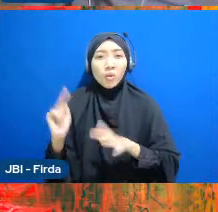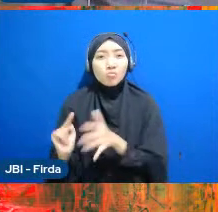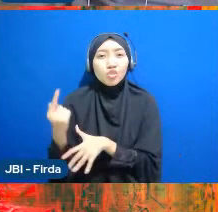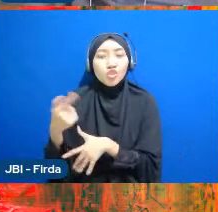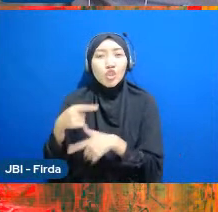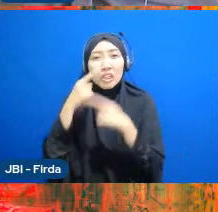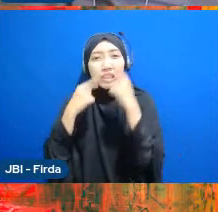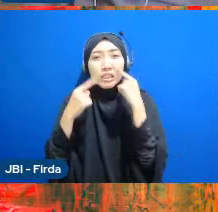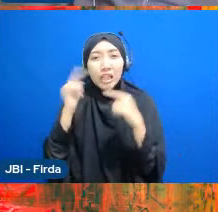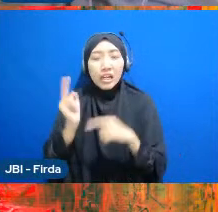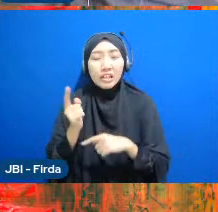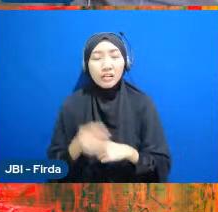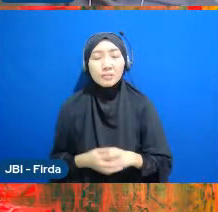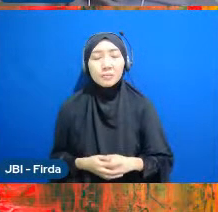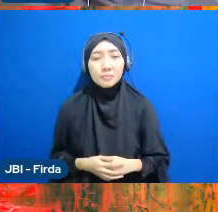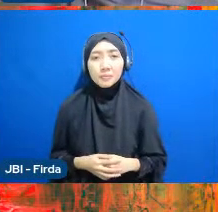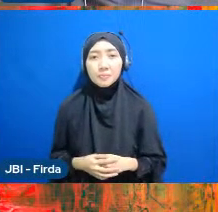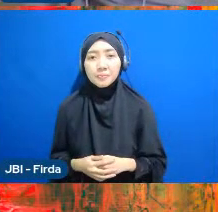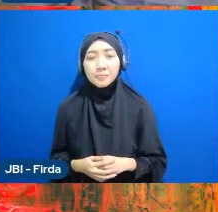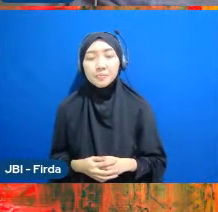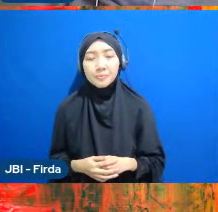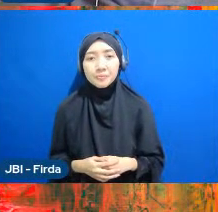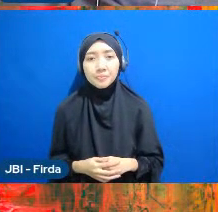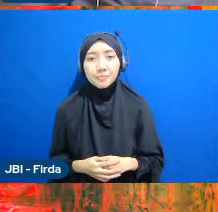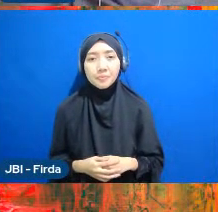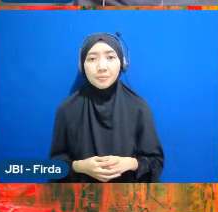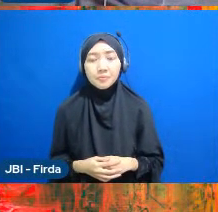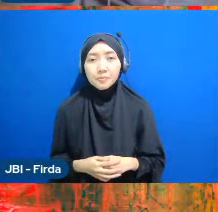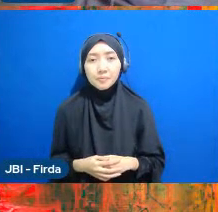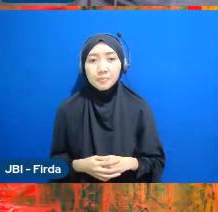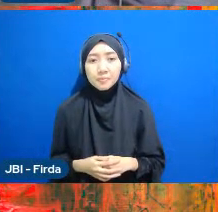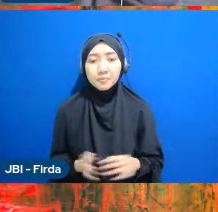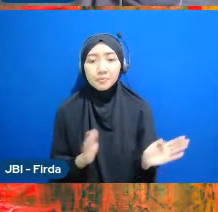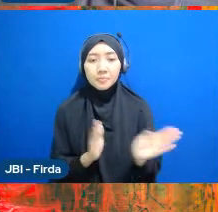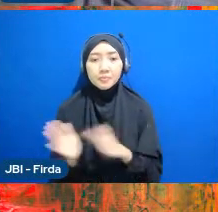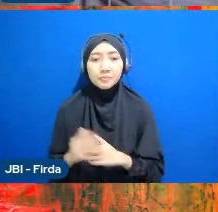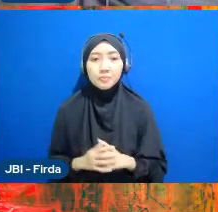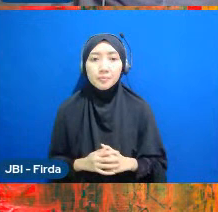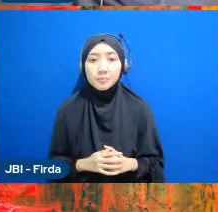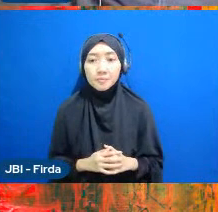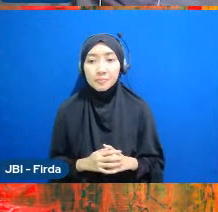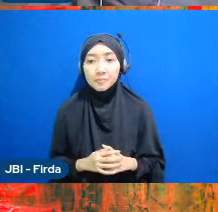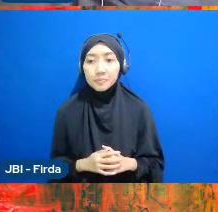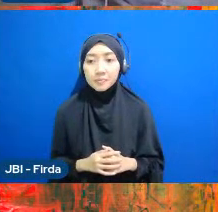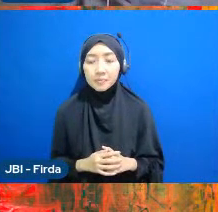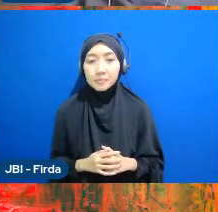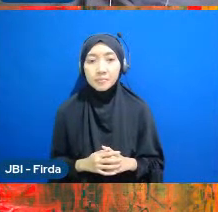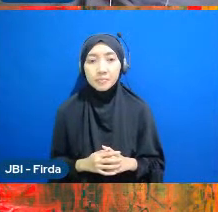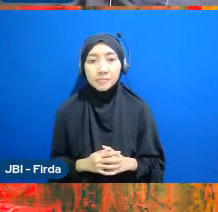rasa sedih pada anak-anak, seperti itu. Slide berikutnya.